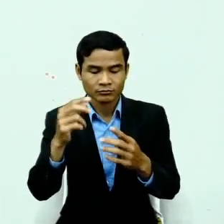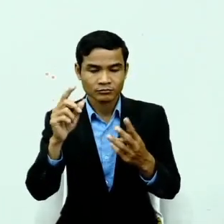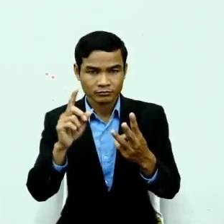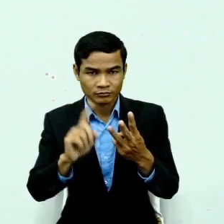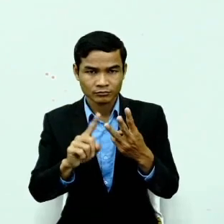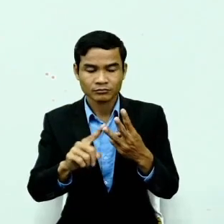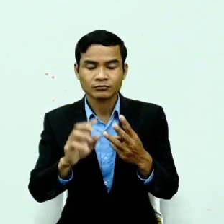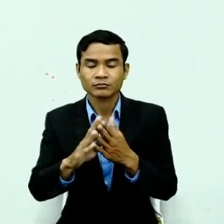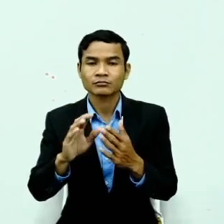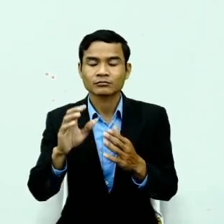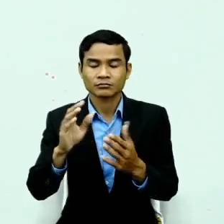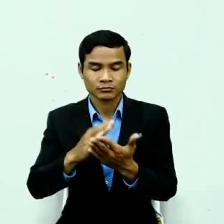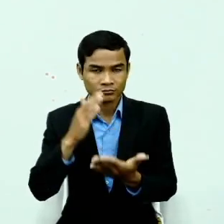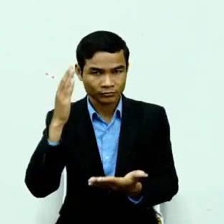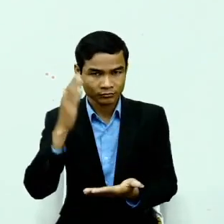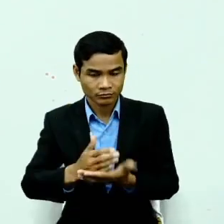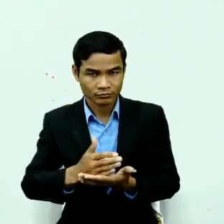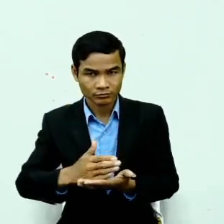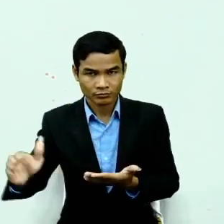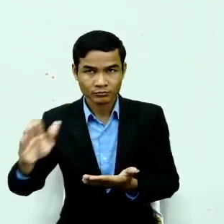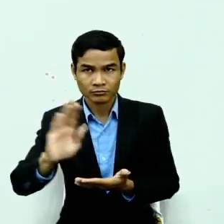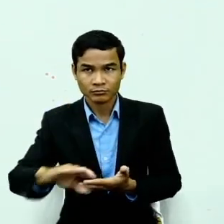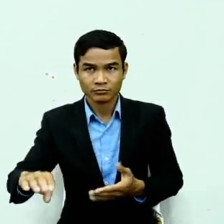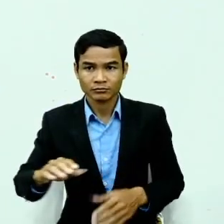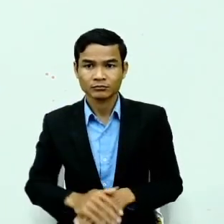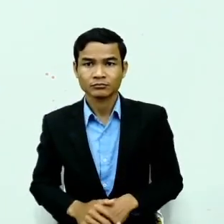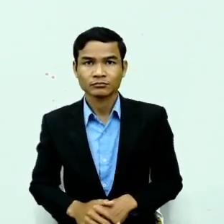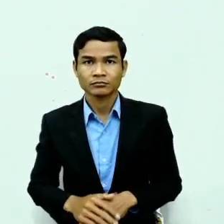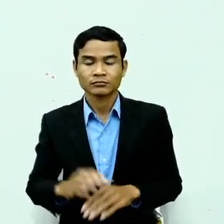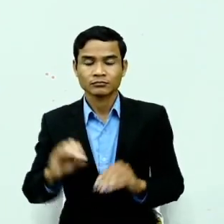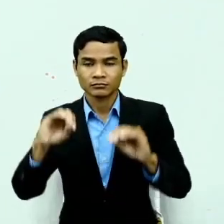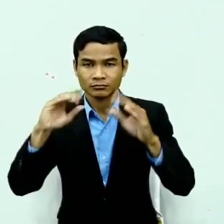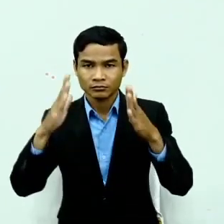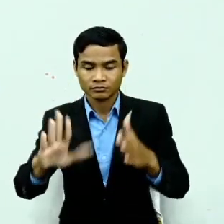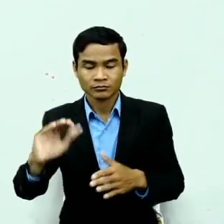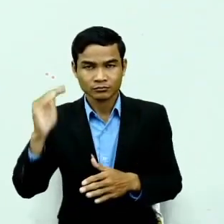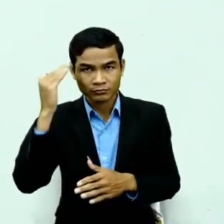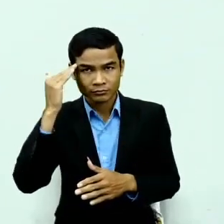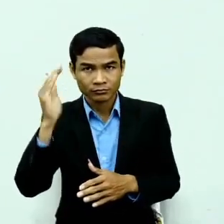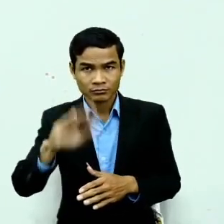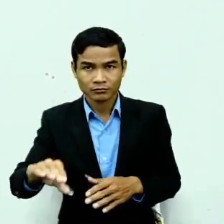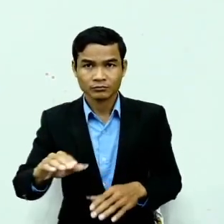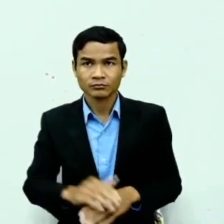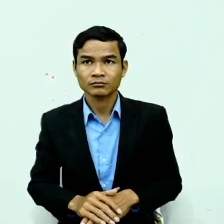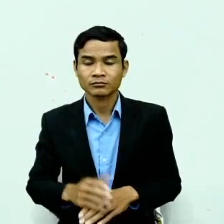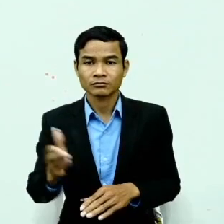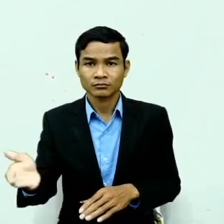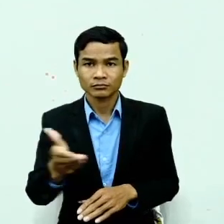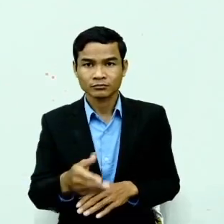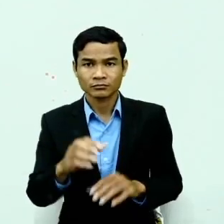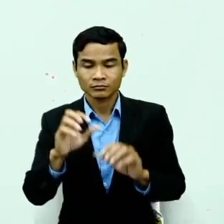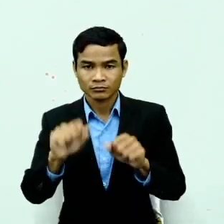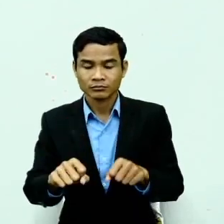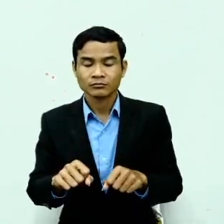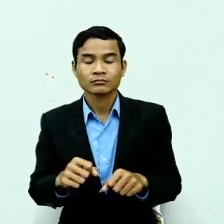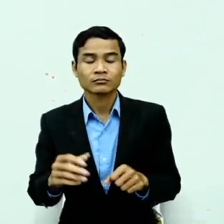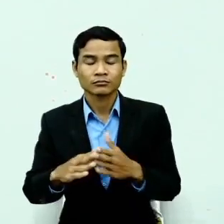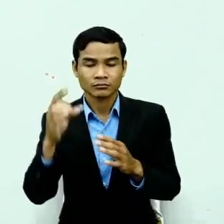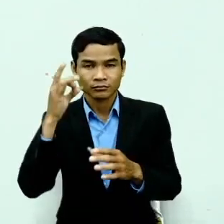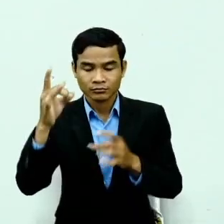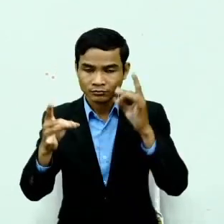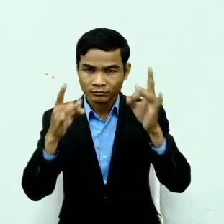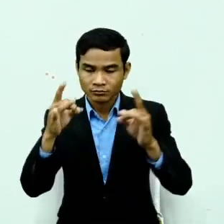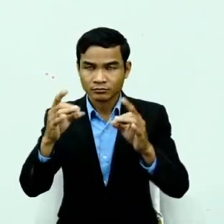pịa cam chạn nè con chà nè cô sang khâm thá chà con chà nâng thuê tám ca nè nóm rộp